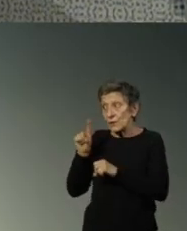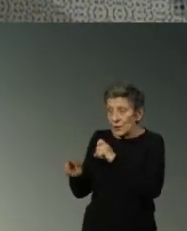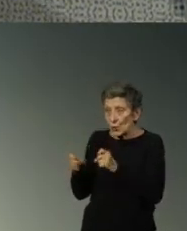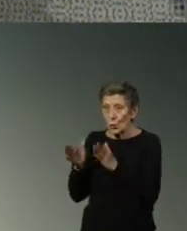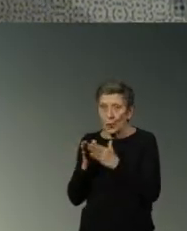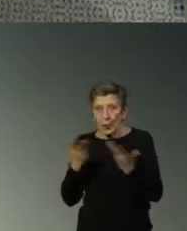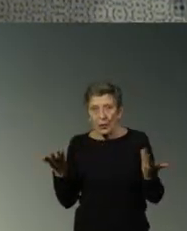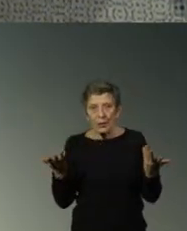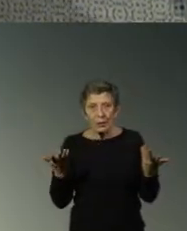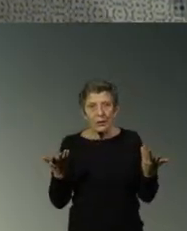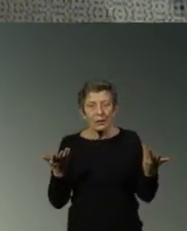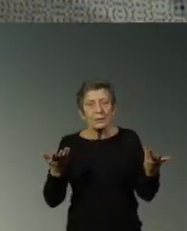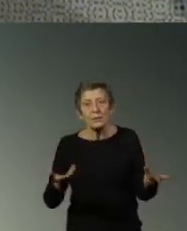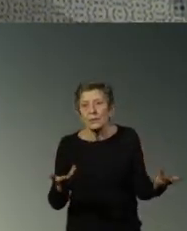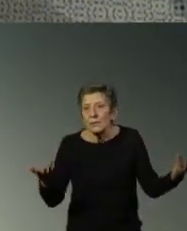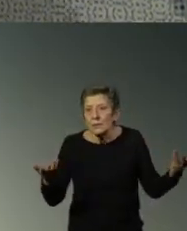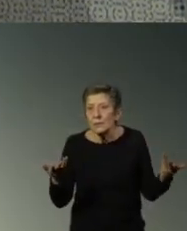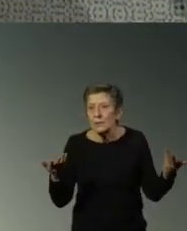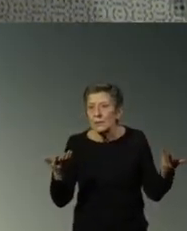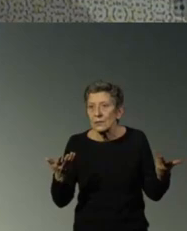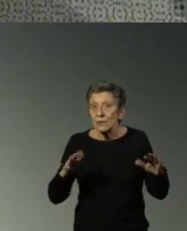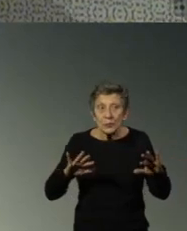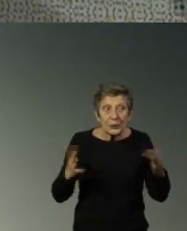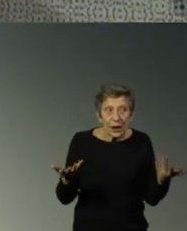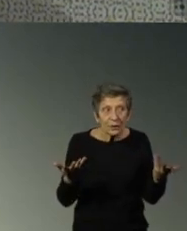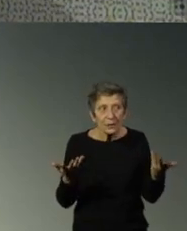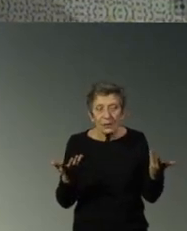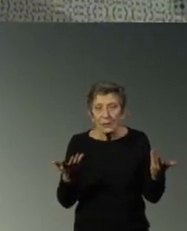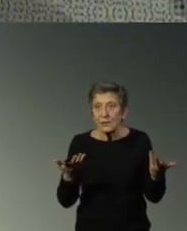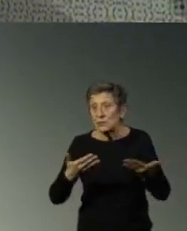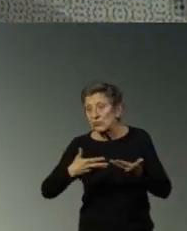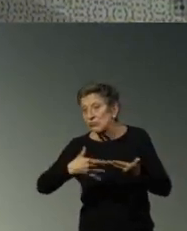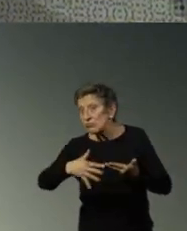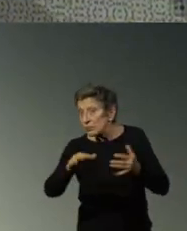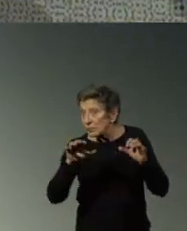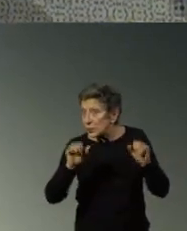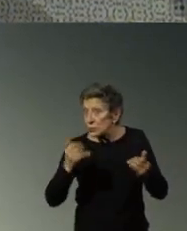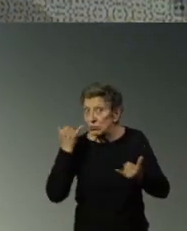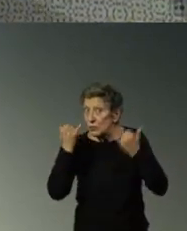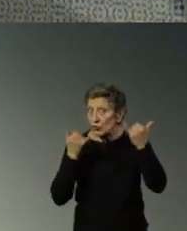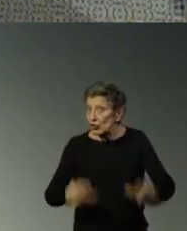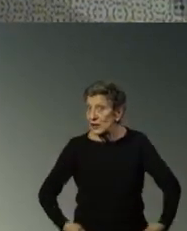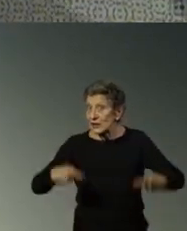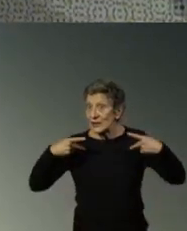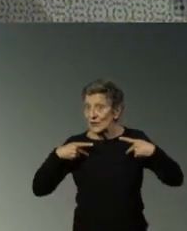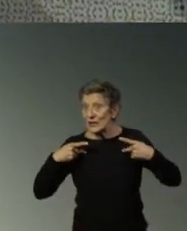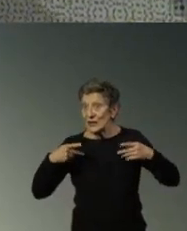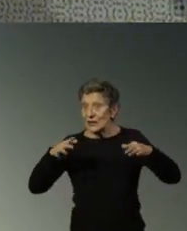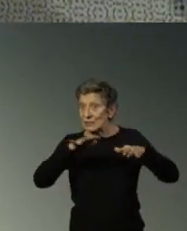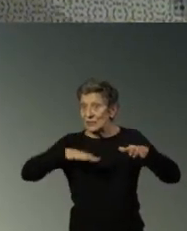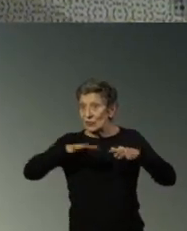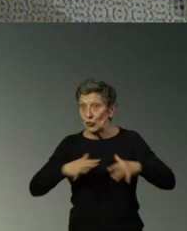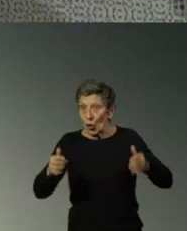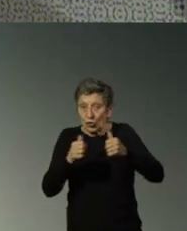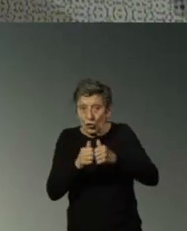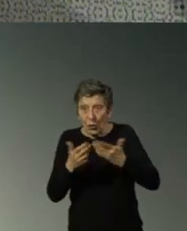si, à moyen terme, des formes de cohabitation sont envisageables. Alors, je repense à ce reportage